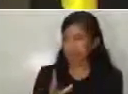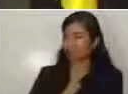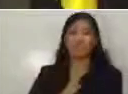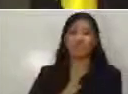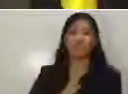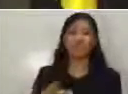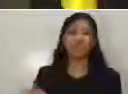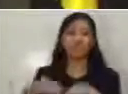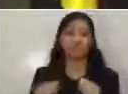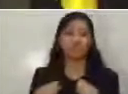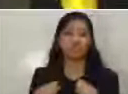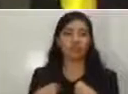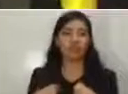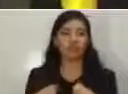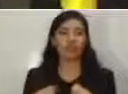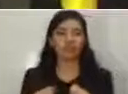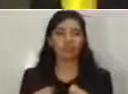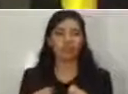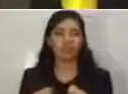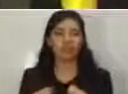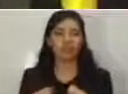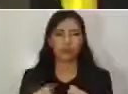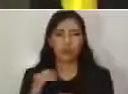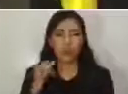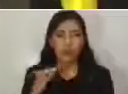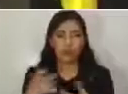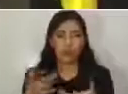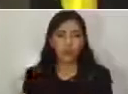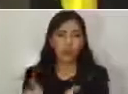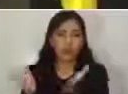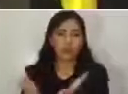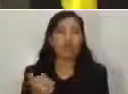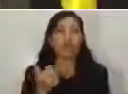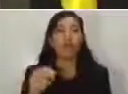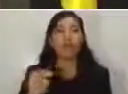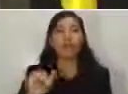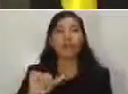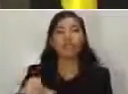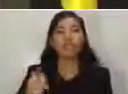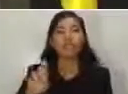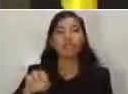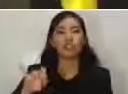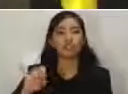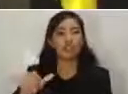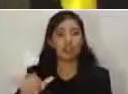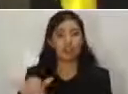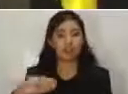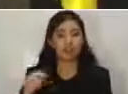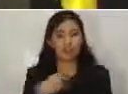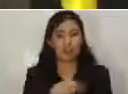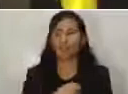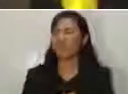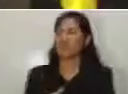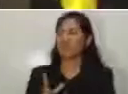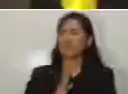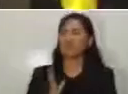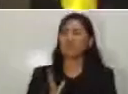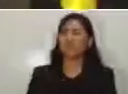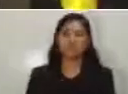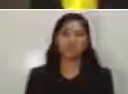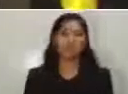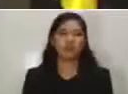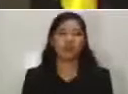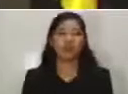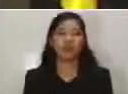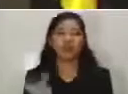Probinsya Bagong Pag-asa Program. Si Luisa Irispe sa Detalye Live. Rise and shine, Luisa.